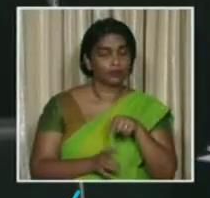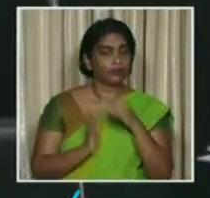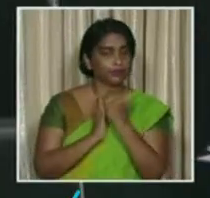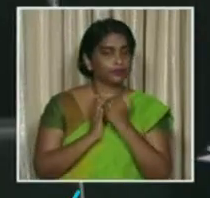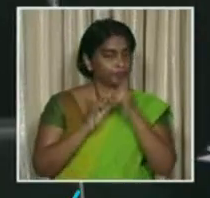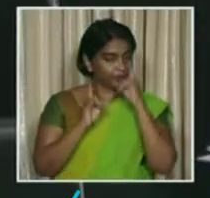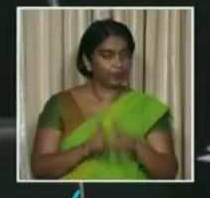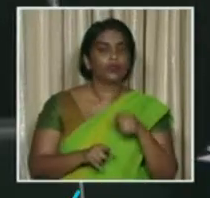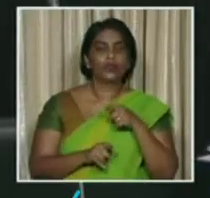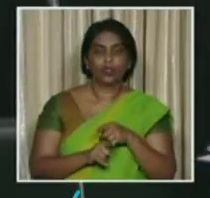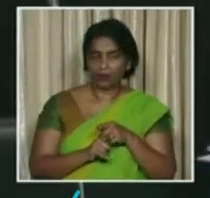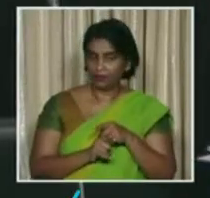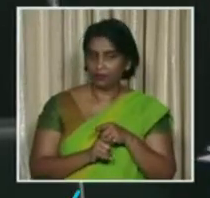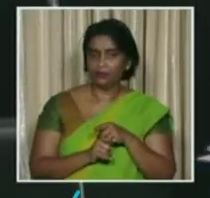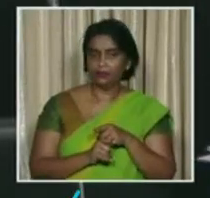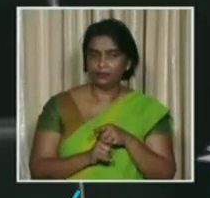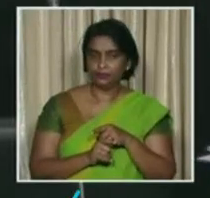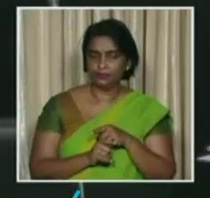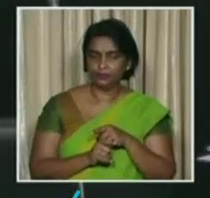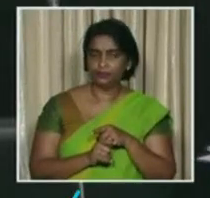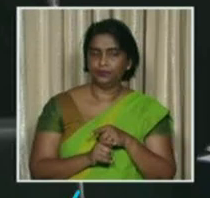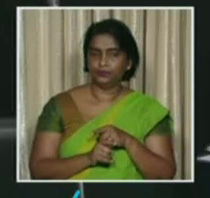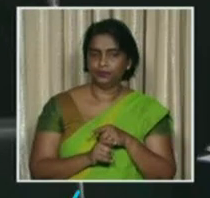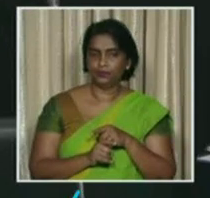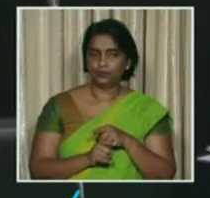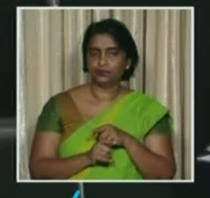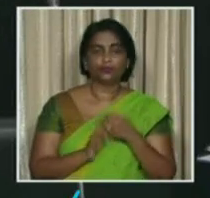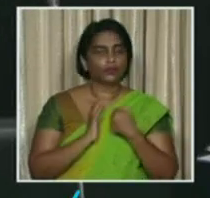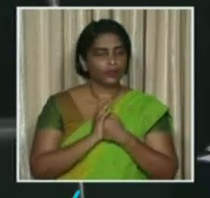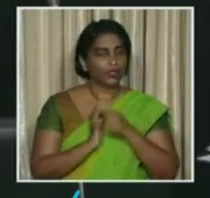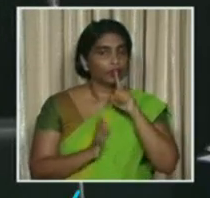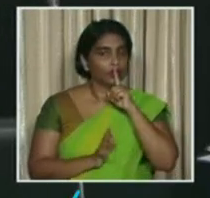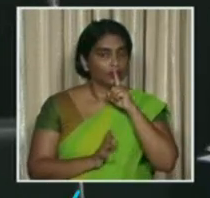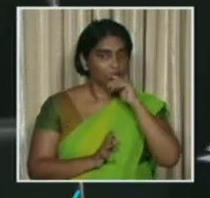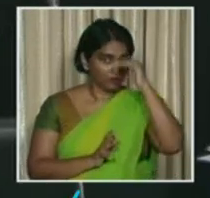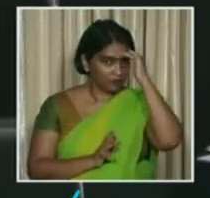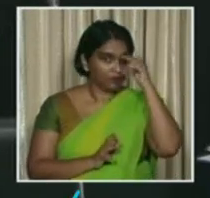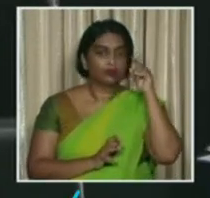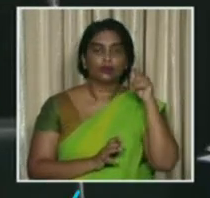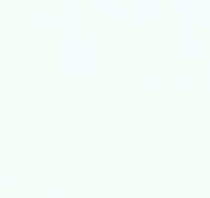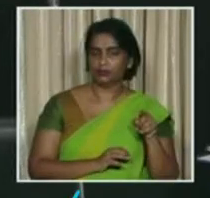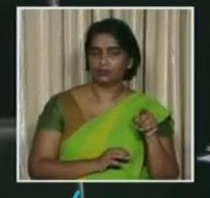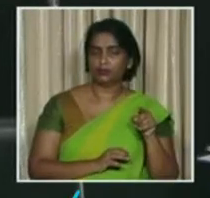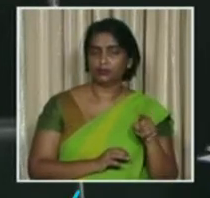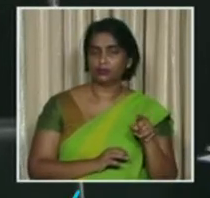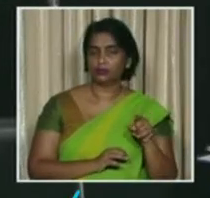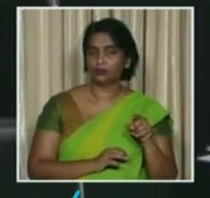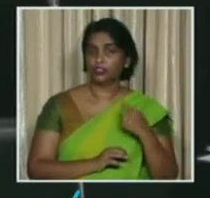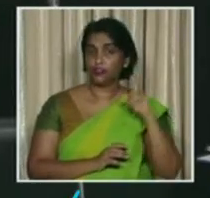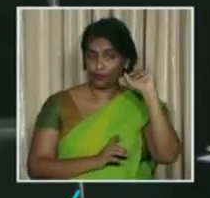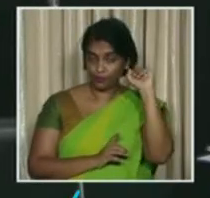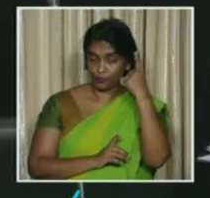The speaker has to bring his mind to bear whether there is a prima facie case I only asked him whether he